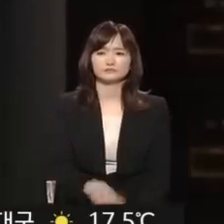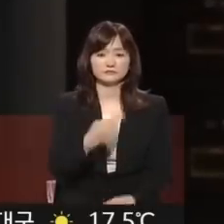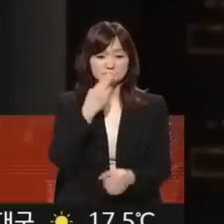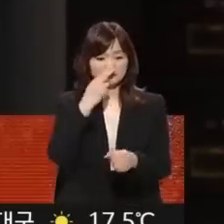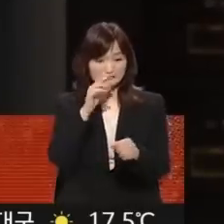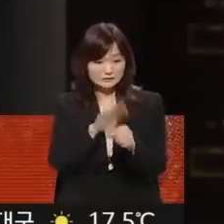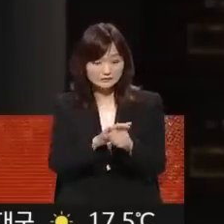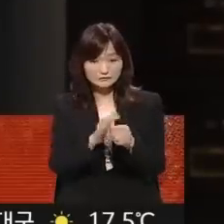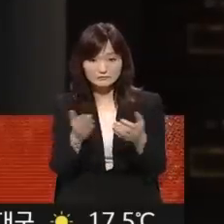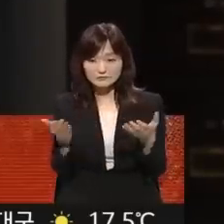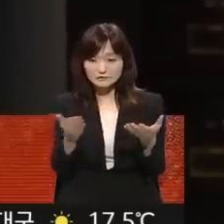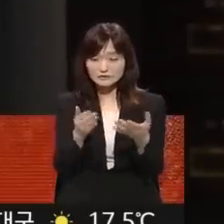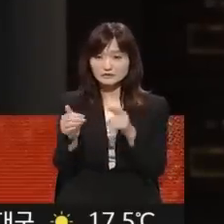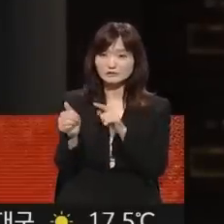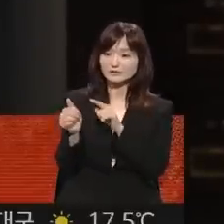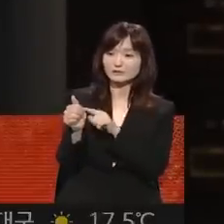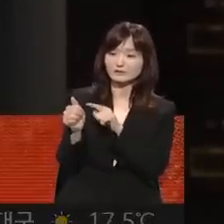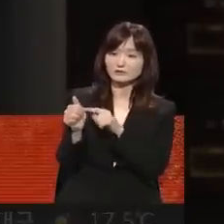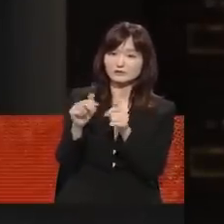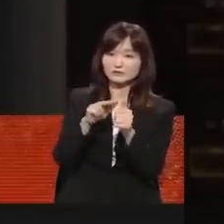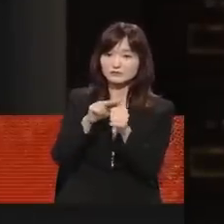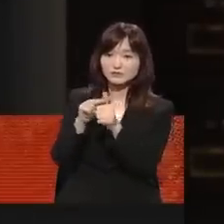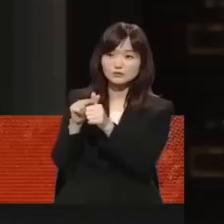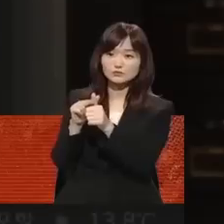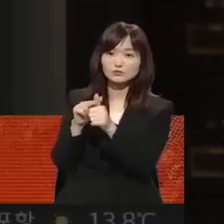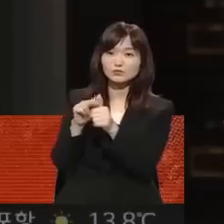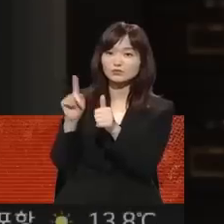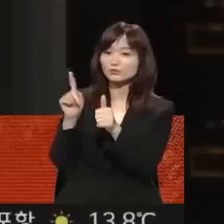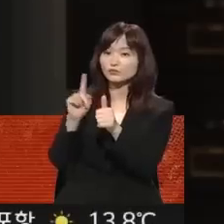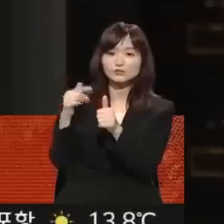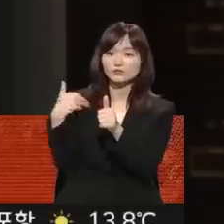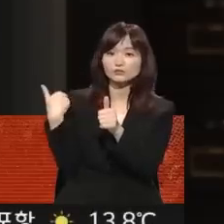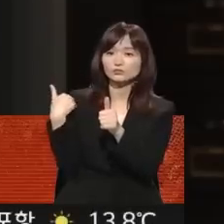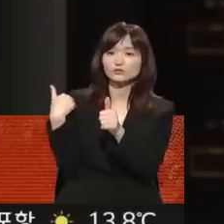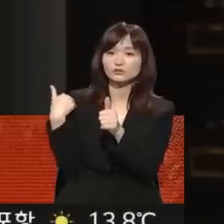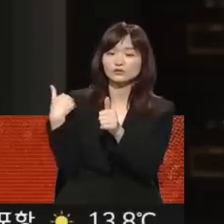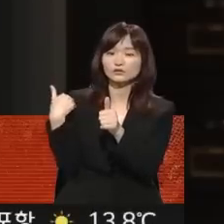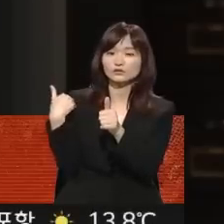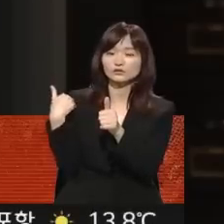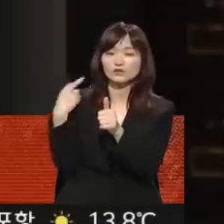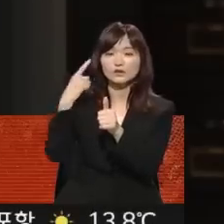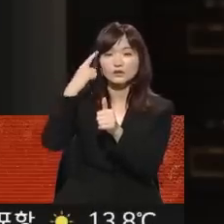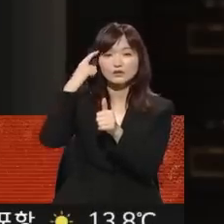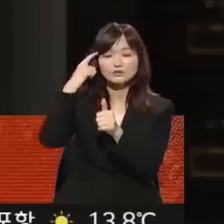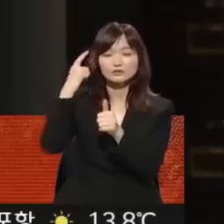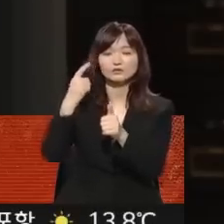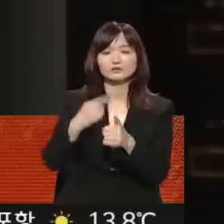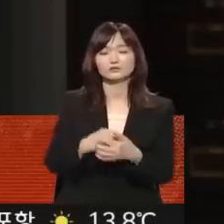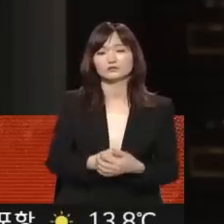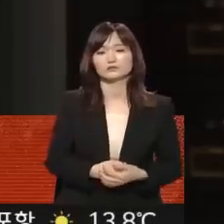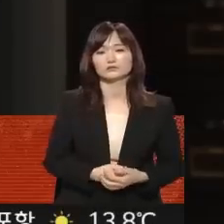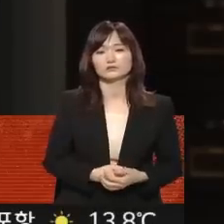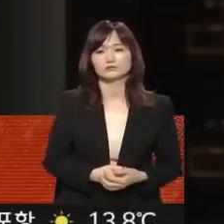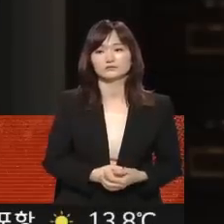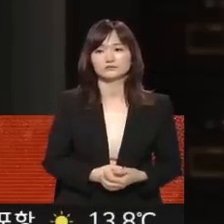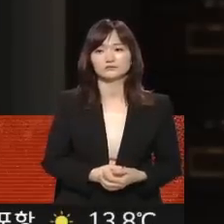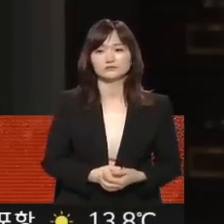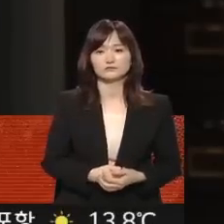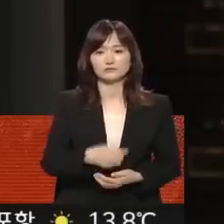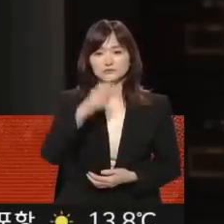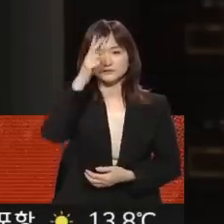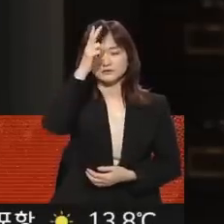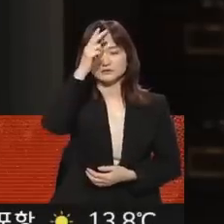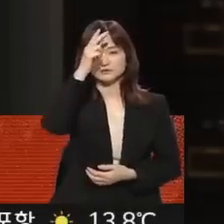저지른이 자의 신상에 대해서 아무것도 모릅니다 이유가 있습니다 왠지 아세요 아 당시